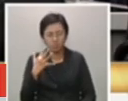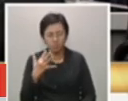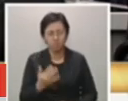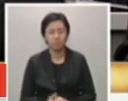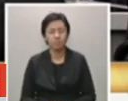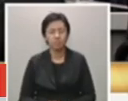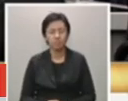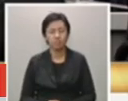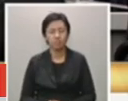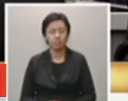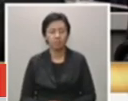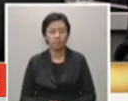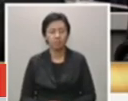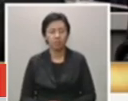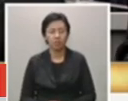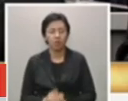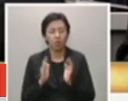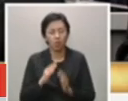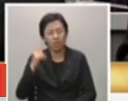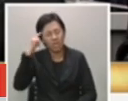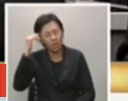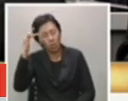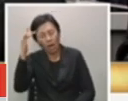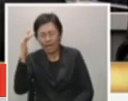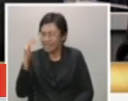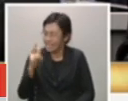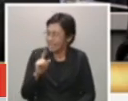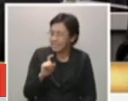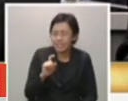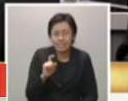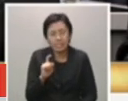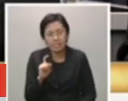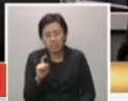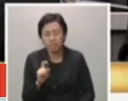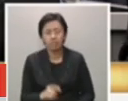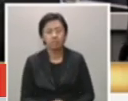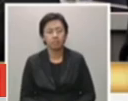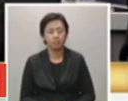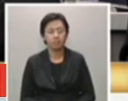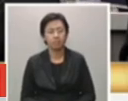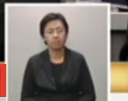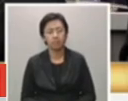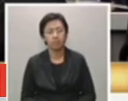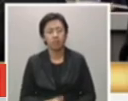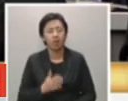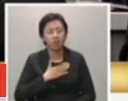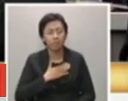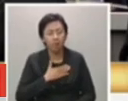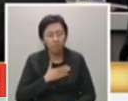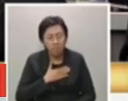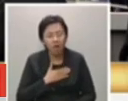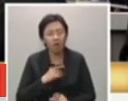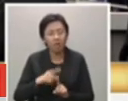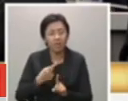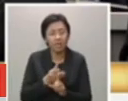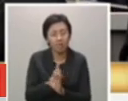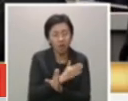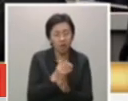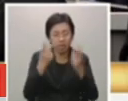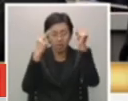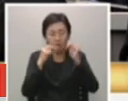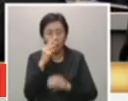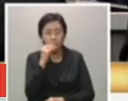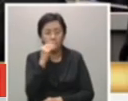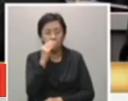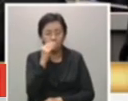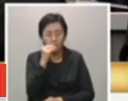จุบันและเขาไม่มีความหวังกับรายได้ในอนาคตของเขาผมฟังเมื่อเดือนก่อนท่านนายกไปพูดใน